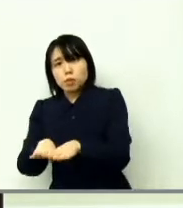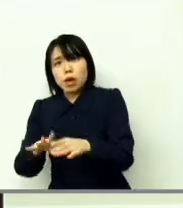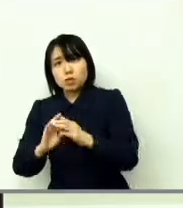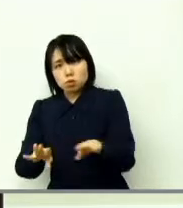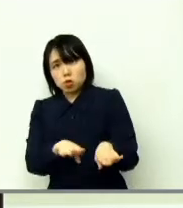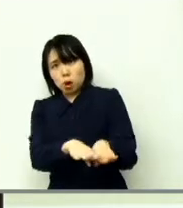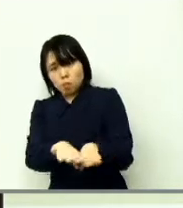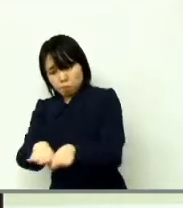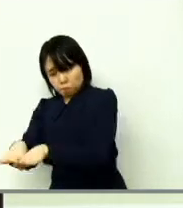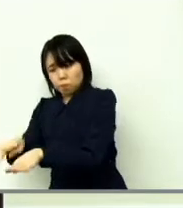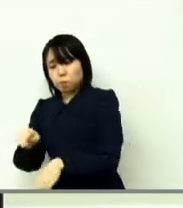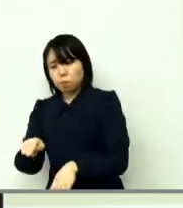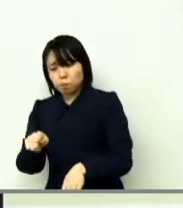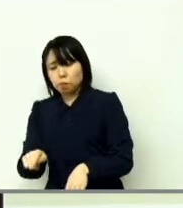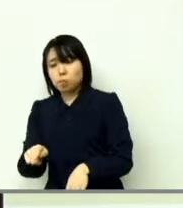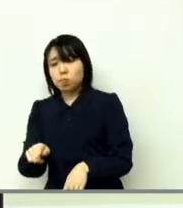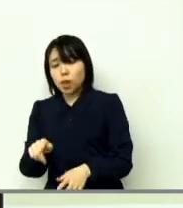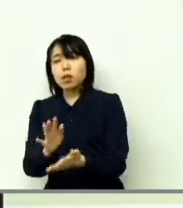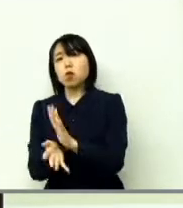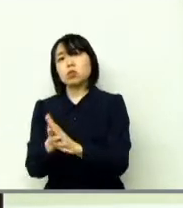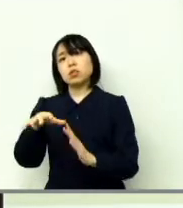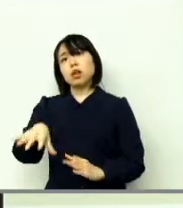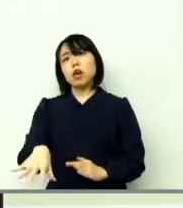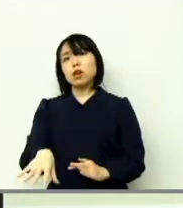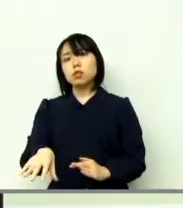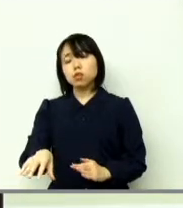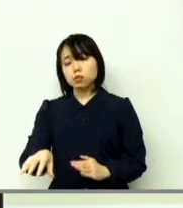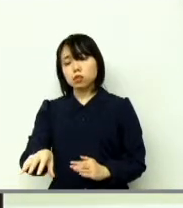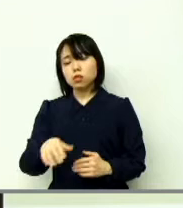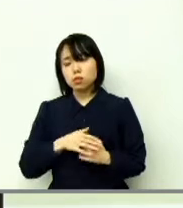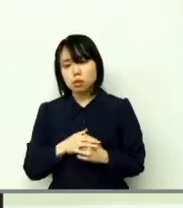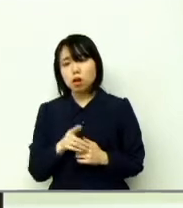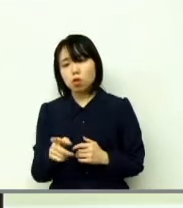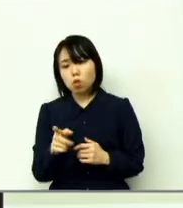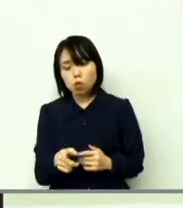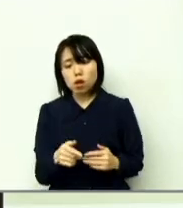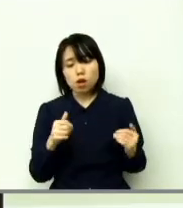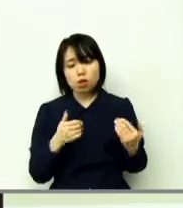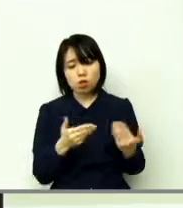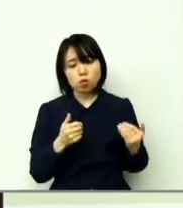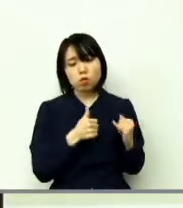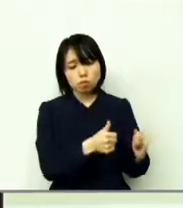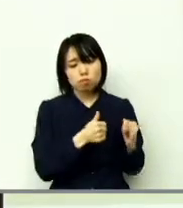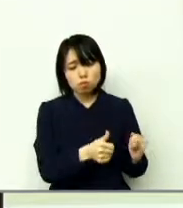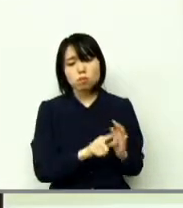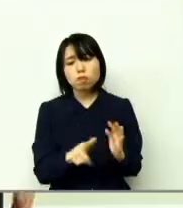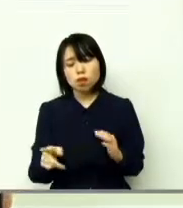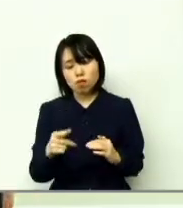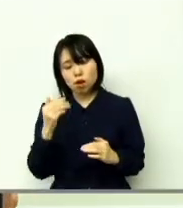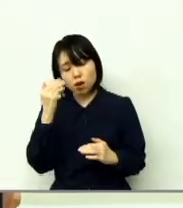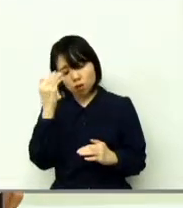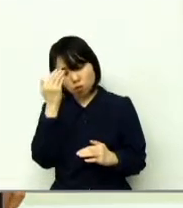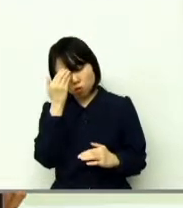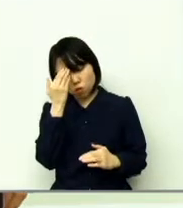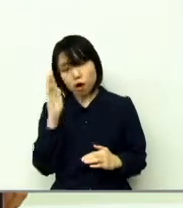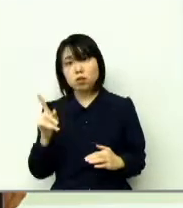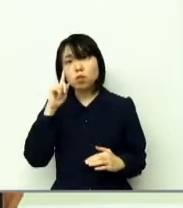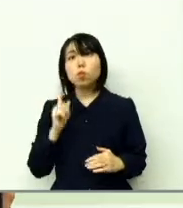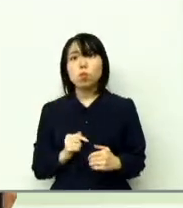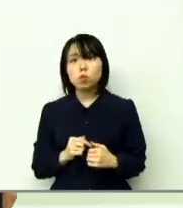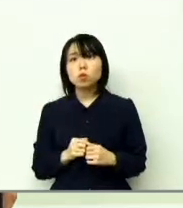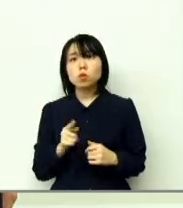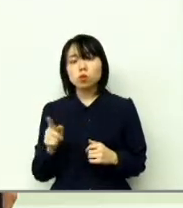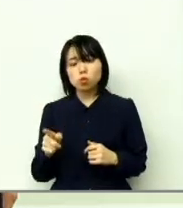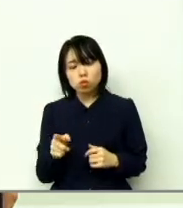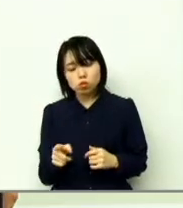思いますので、その辺を少しですね、 こうできれば行きやすい環境ができれば